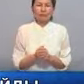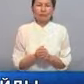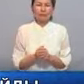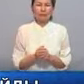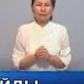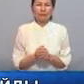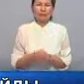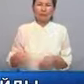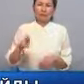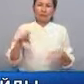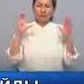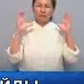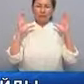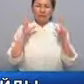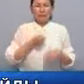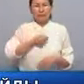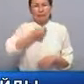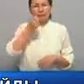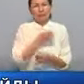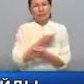үшін үлкен мереке.